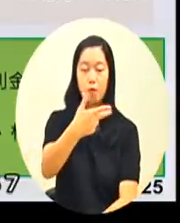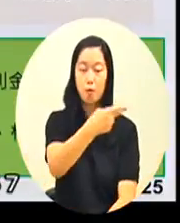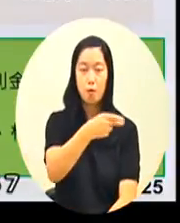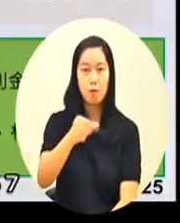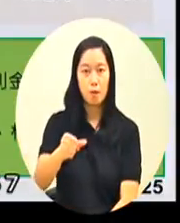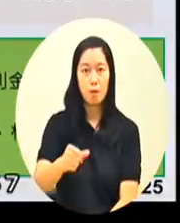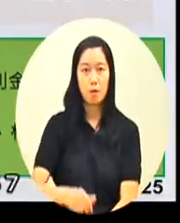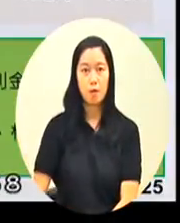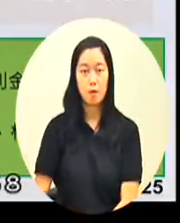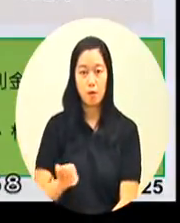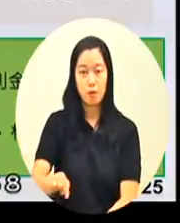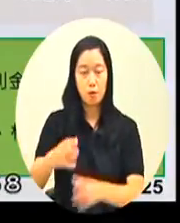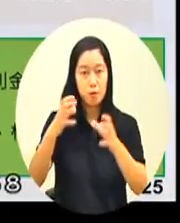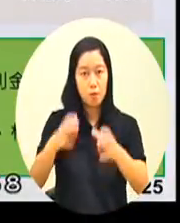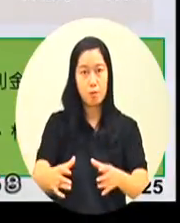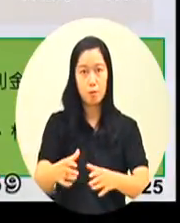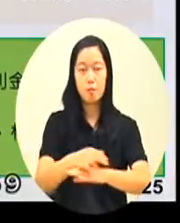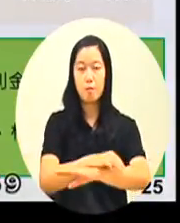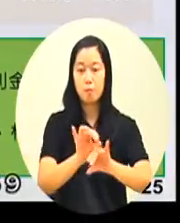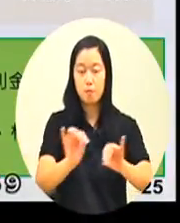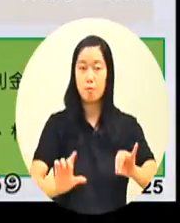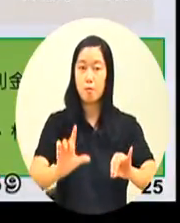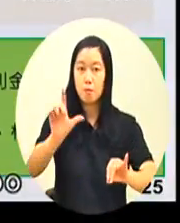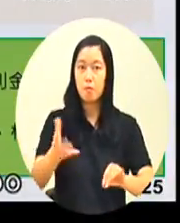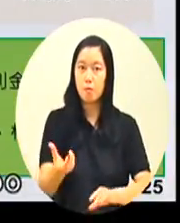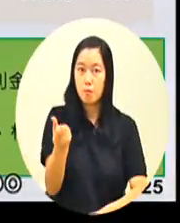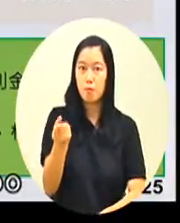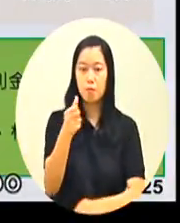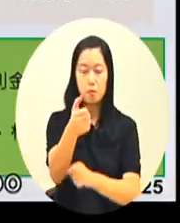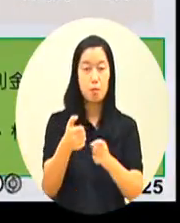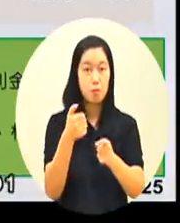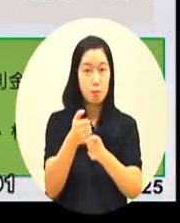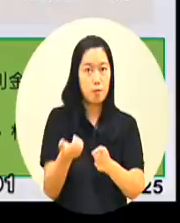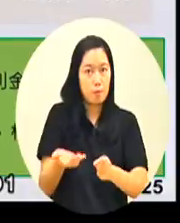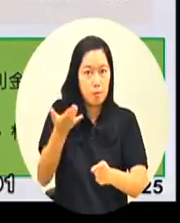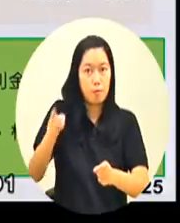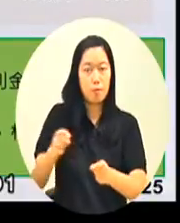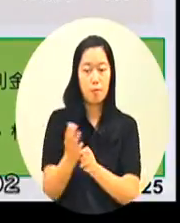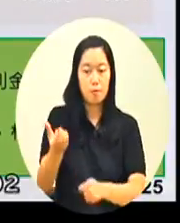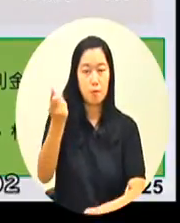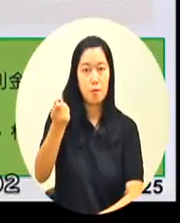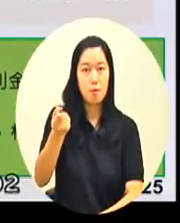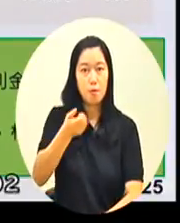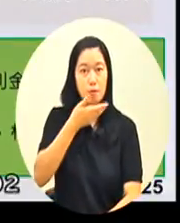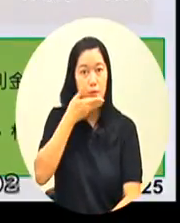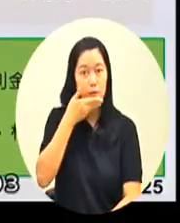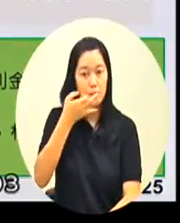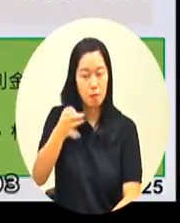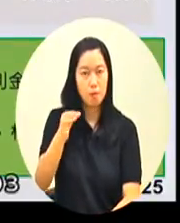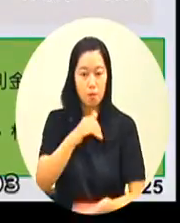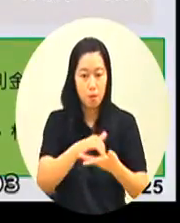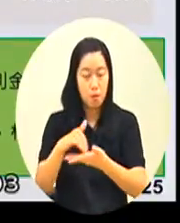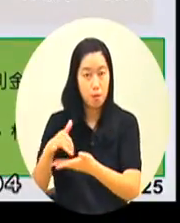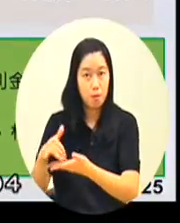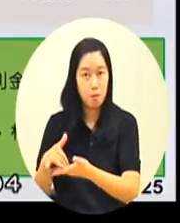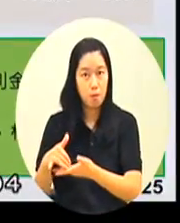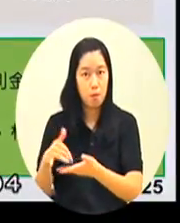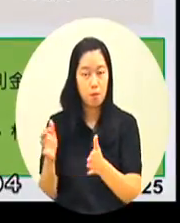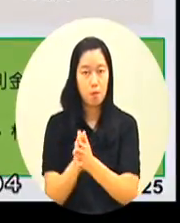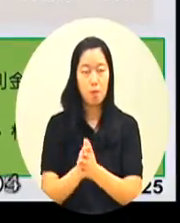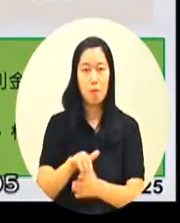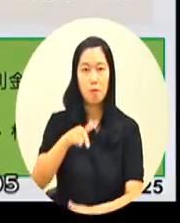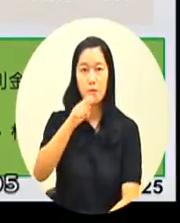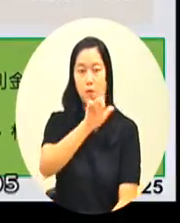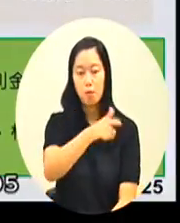那我们设定的地上权期限是50年，那我们整个权利金我们计算的结果是 6.7 亿